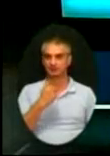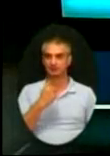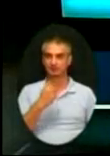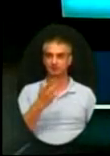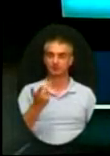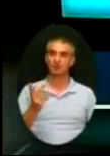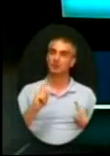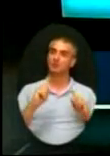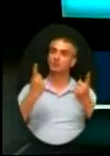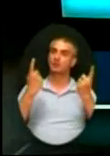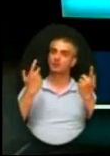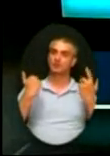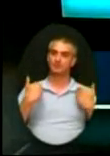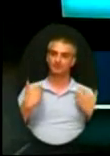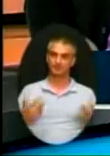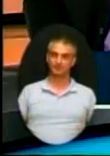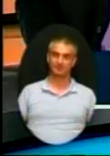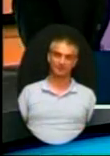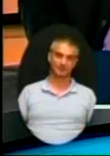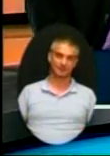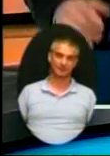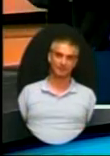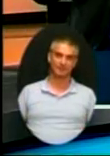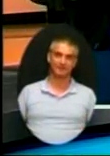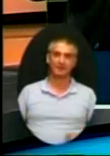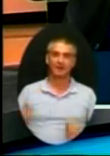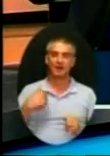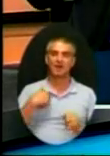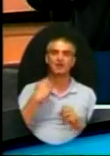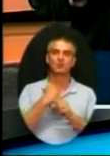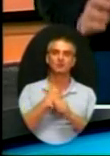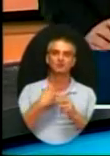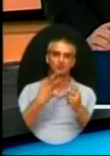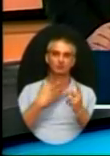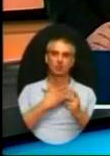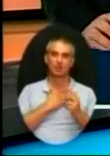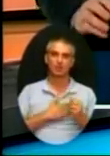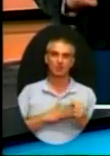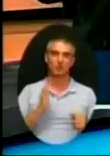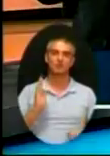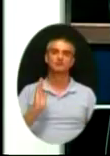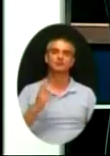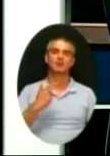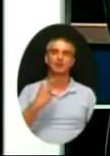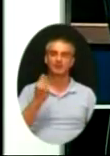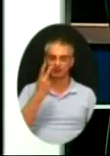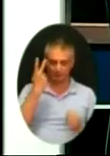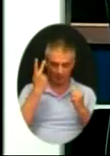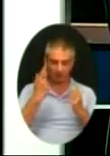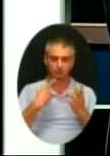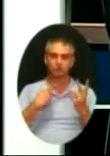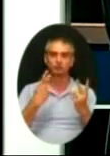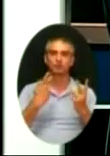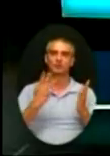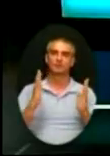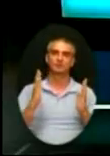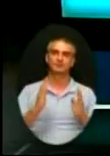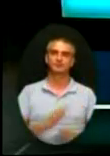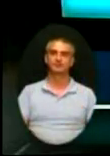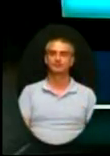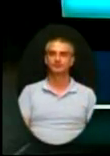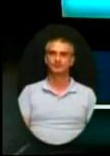הכל וזה, פתאום אנחנו... חלק מהדברים... אנחנו חלק מהדברים רוצים לעצור. הדברים החשובים שלנו עוברים,